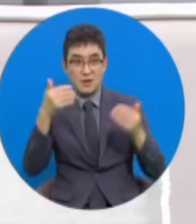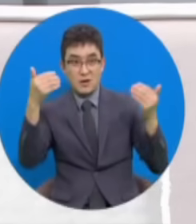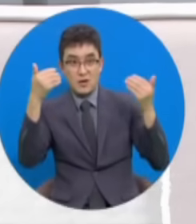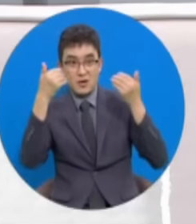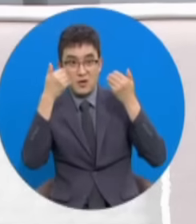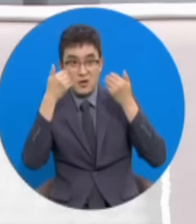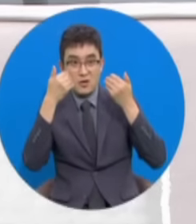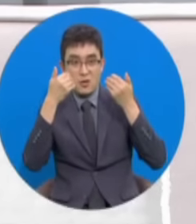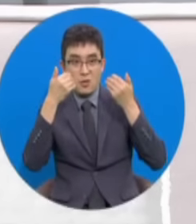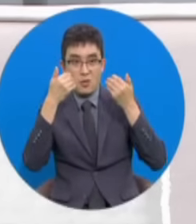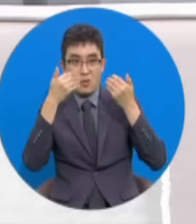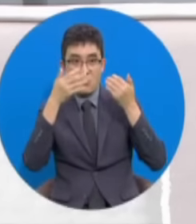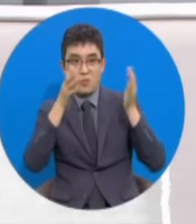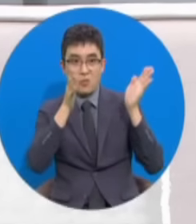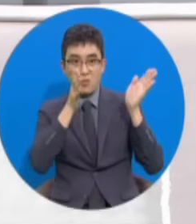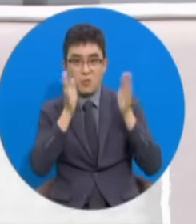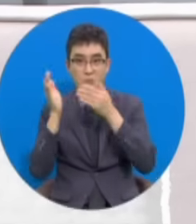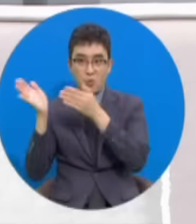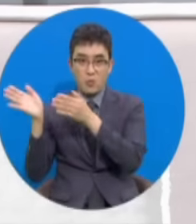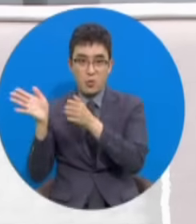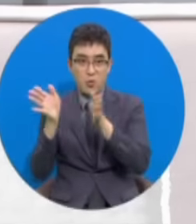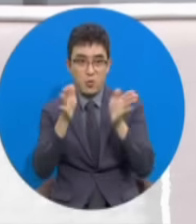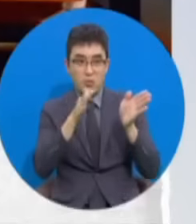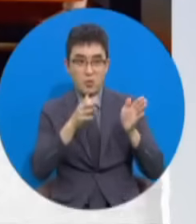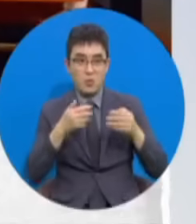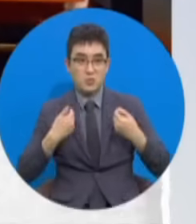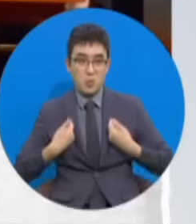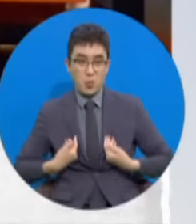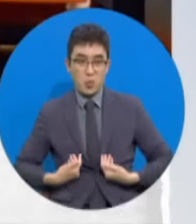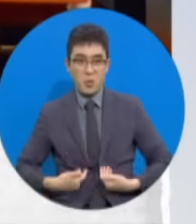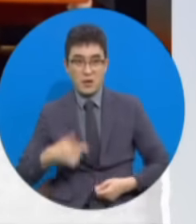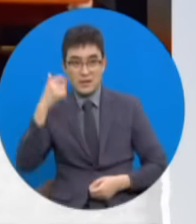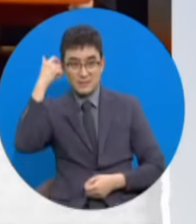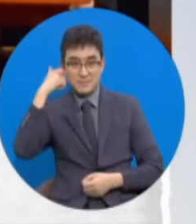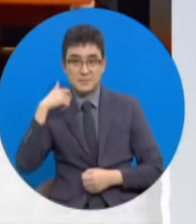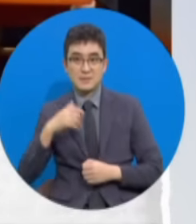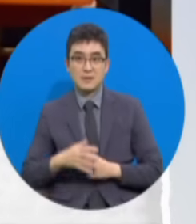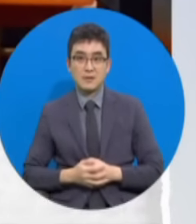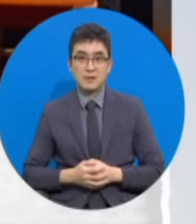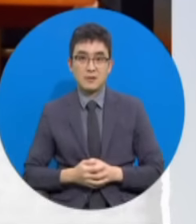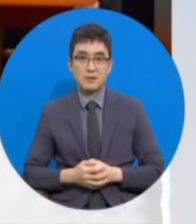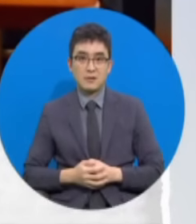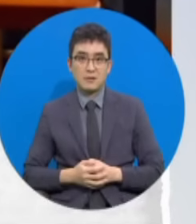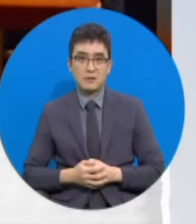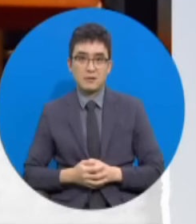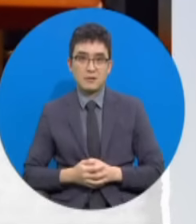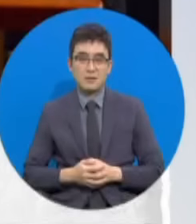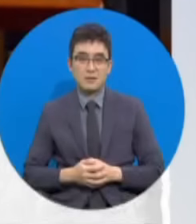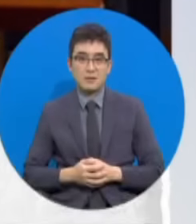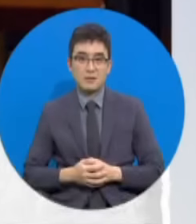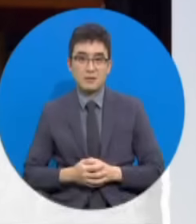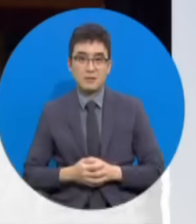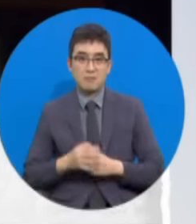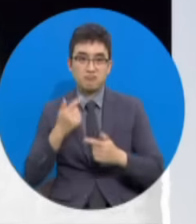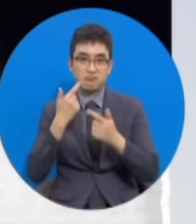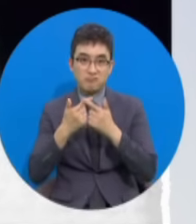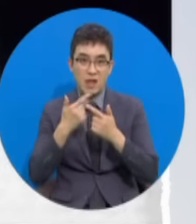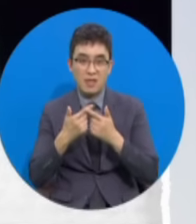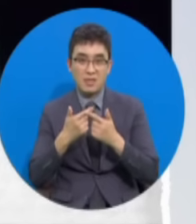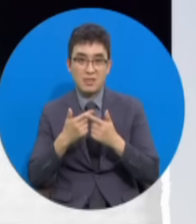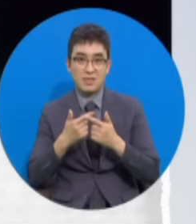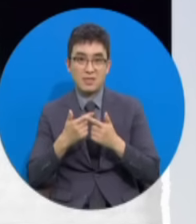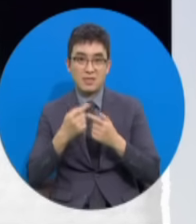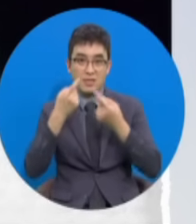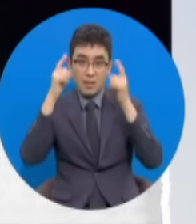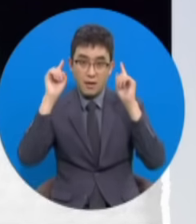그러면서 부산 의전원과 관련된 항소심 취소 소송도 취하를 하고 그다음에 아들인